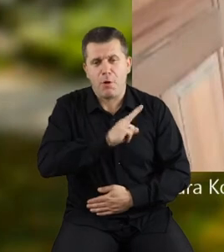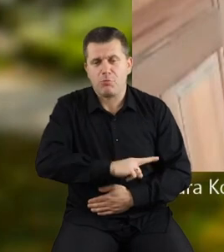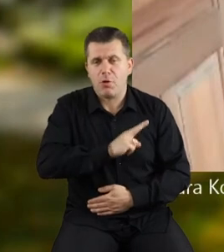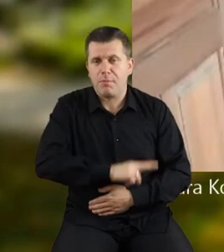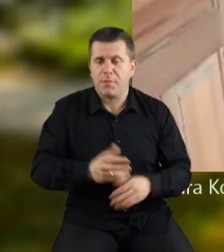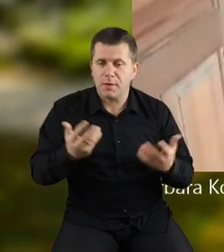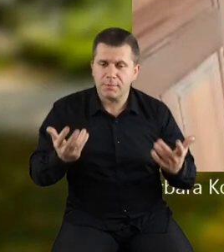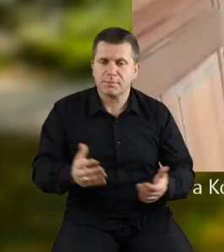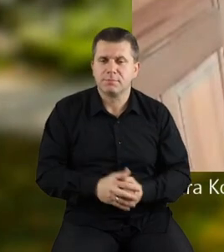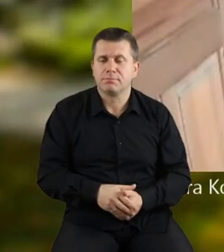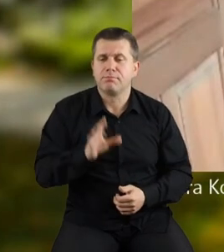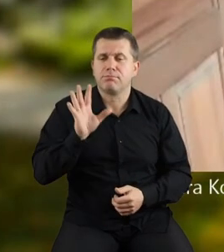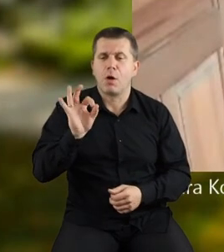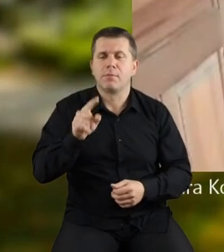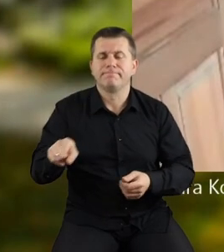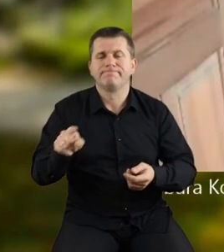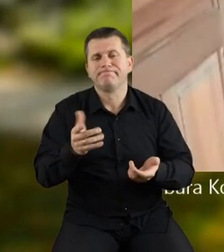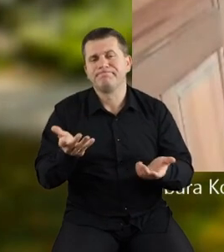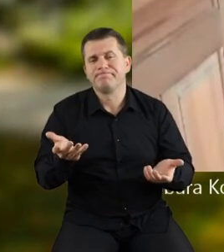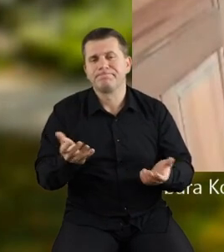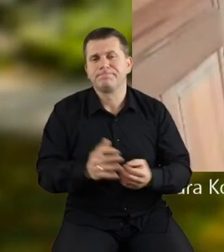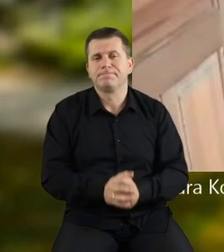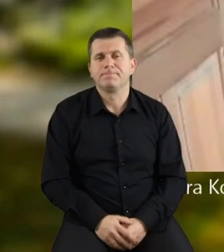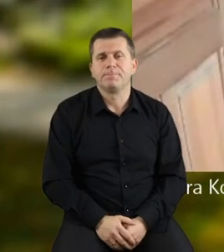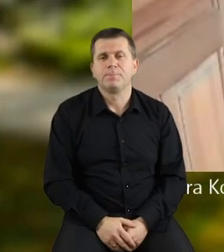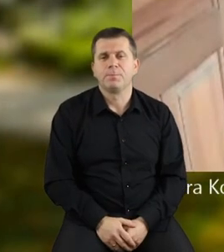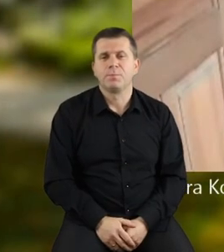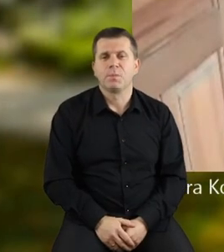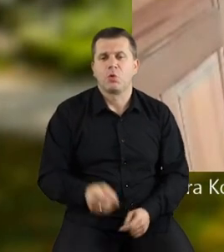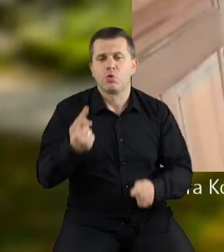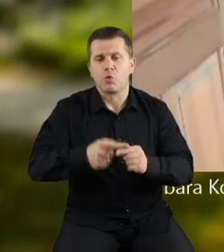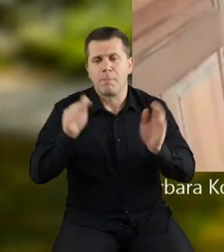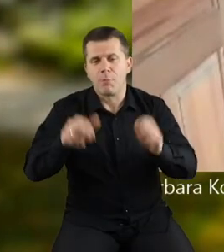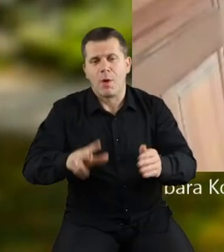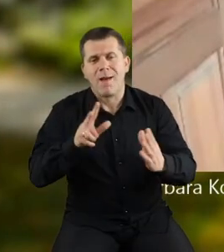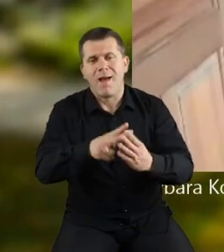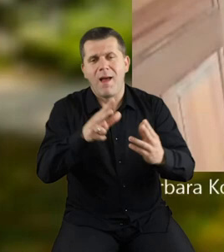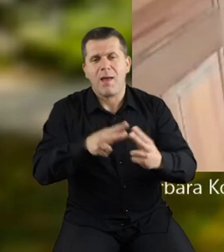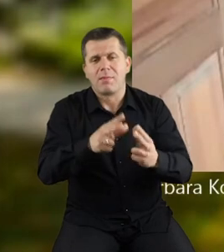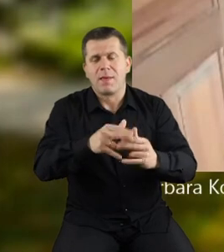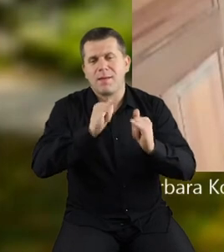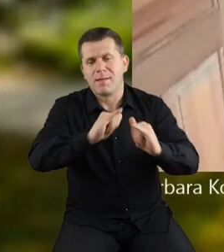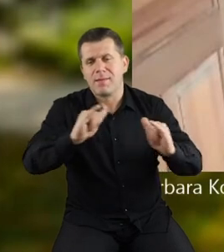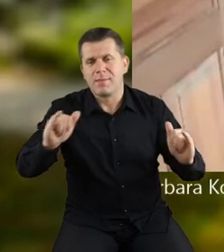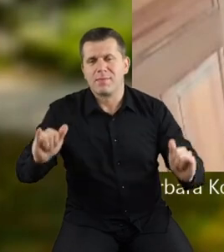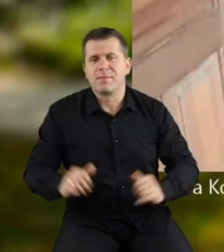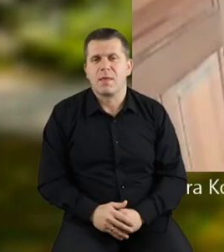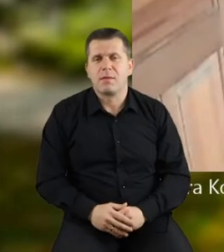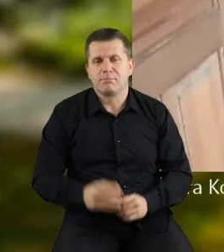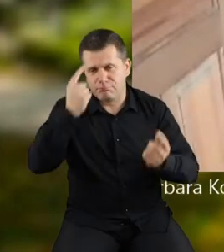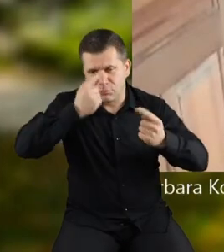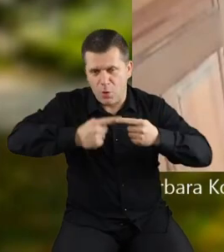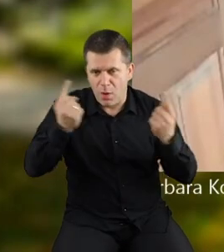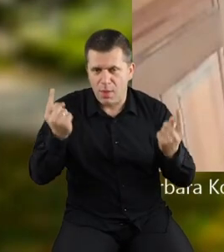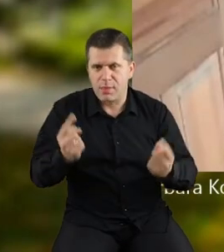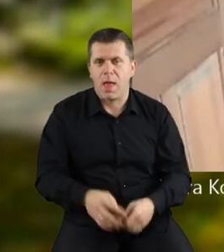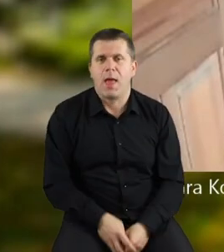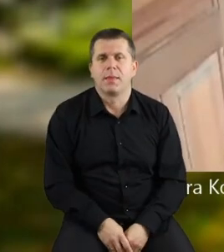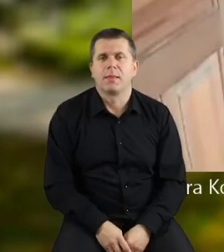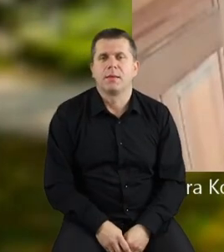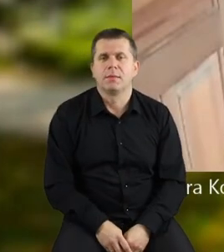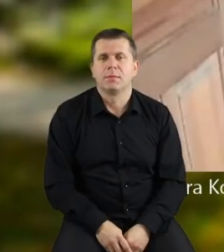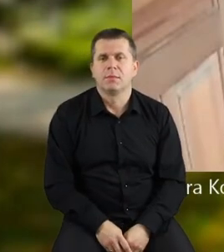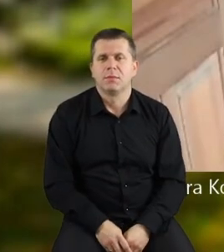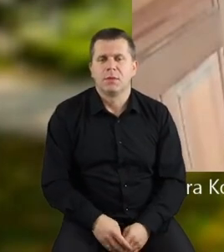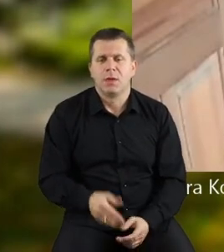spodobać, bo ona w jakimś sensie może atakować czyjeś